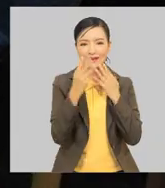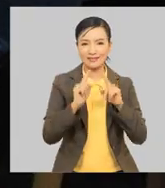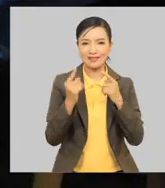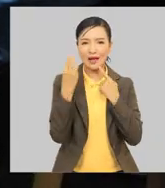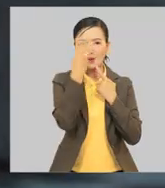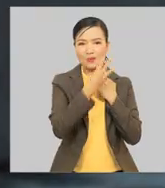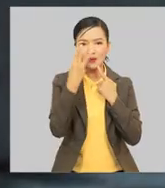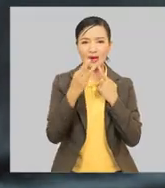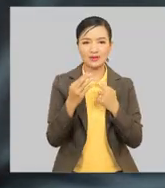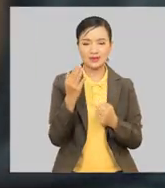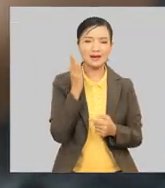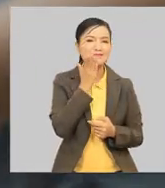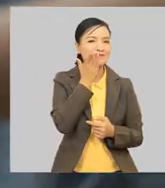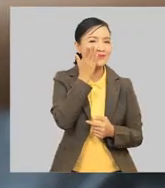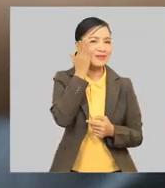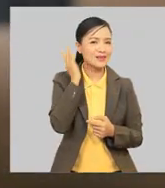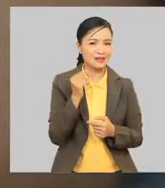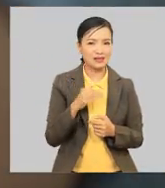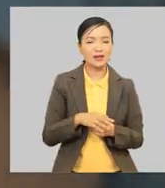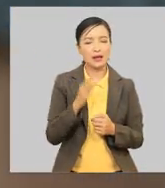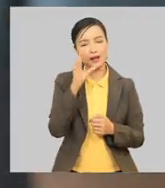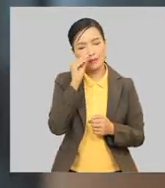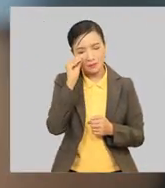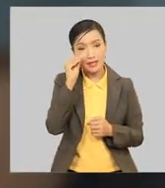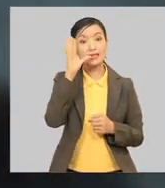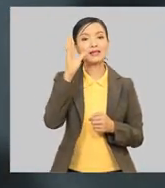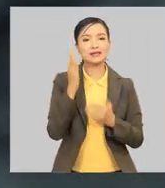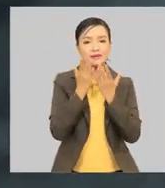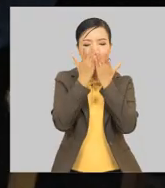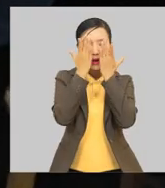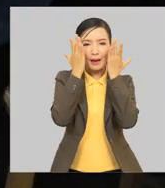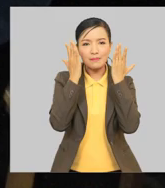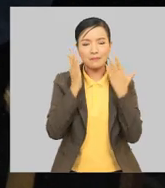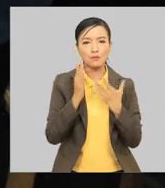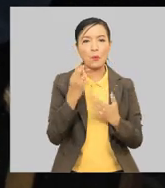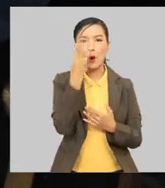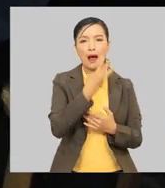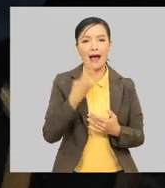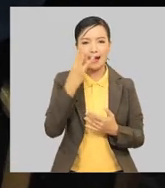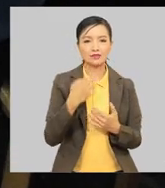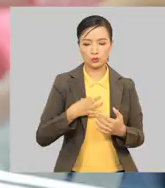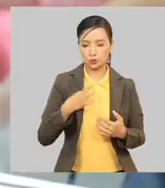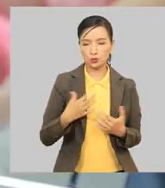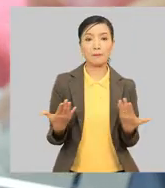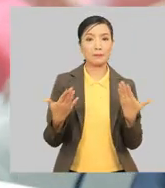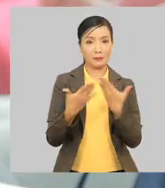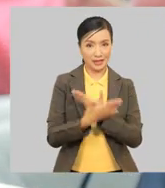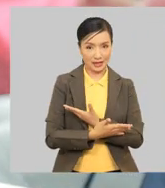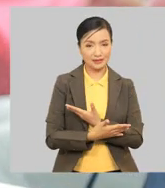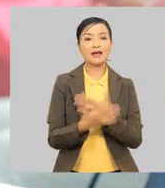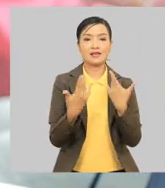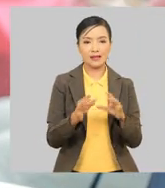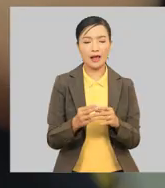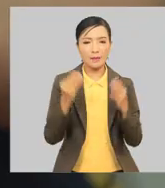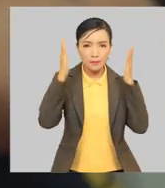จะมา แต่หน้าล้นยังเนียนเลยนะยังเนียนอยู่เลยนะ เพิ่งตื่นค่ะ ครับ หน้าแบบสภาพคนเพิ่งตื่นก็จะมาเปลี่ยนชุดก่อนค่ะ